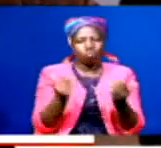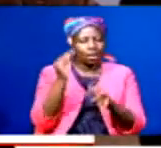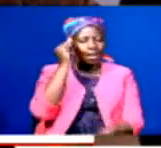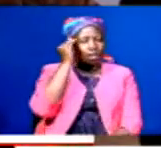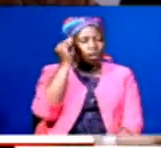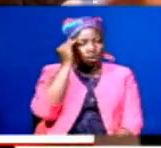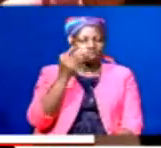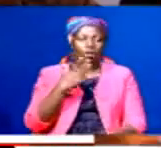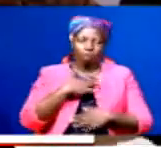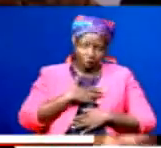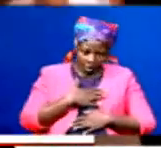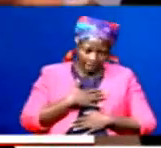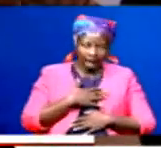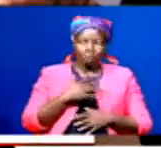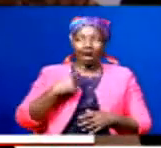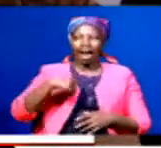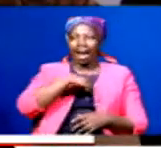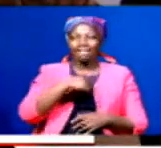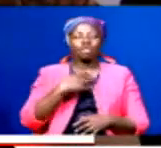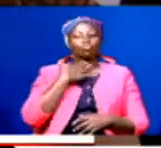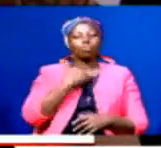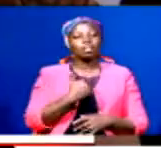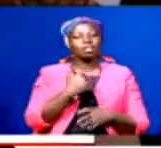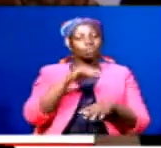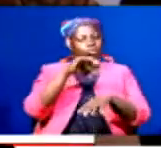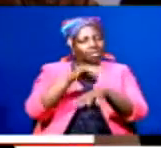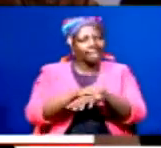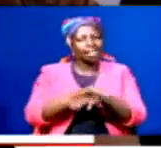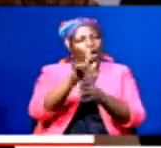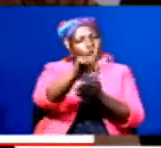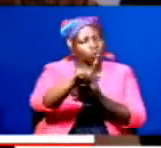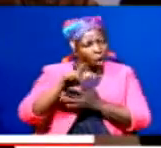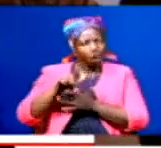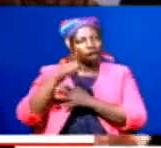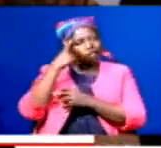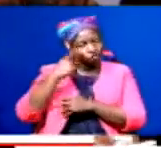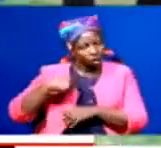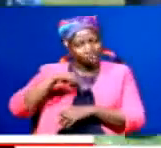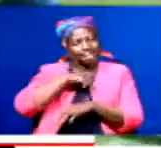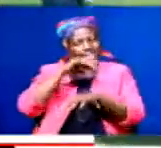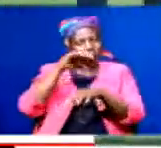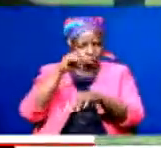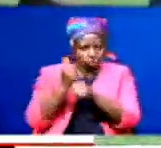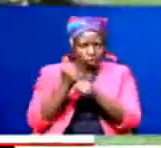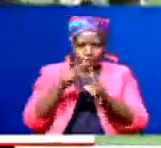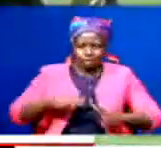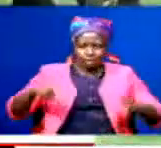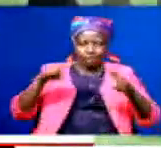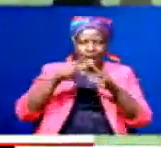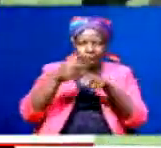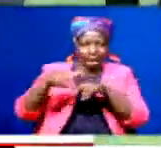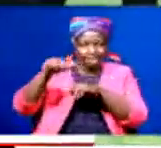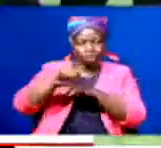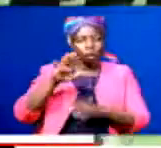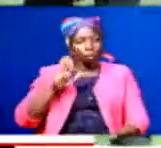Your Excellency, tungependa tupate malons ili tupate value addition. Women also calling